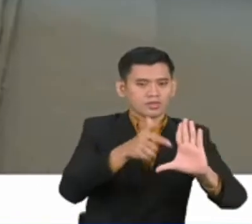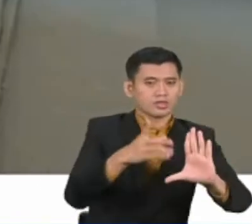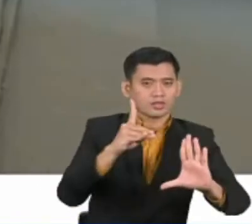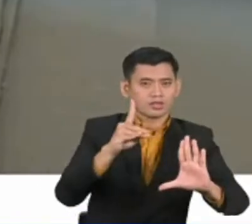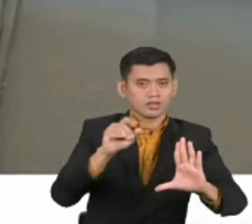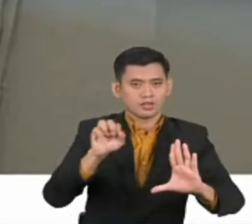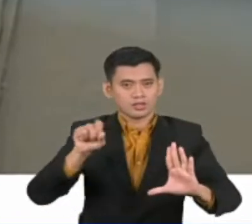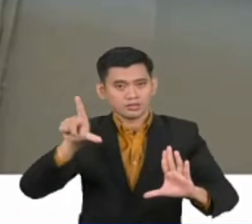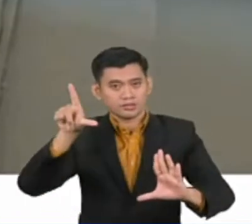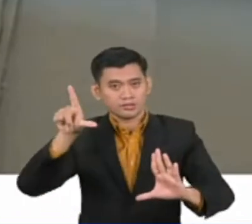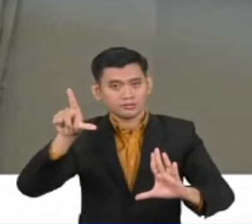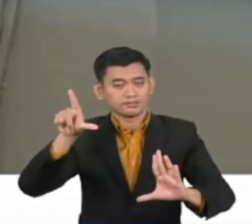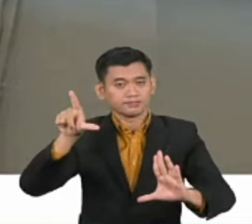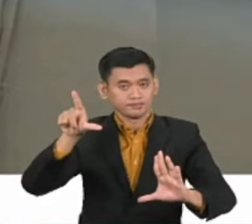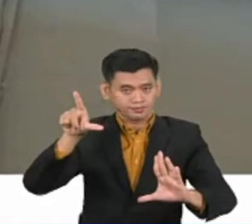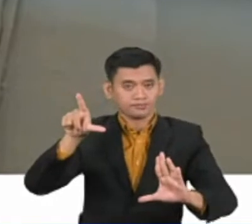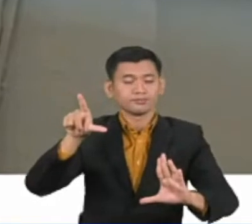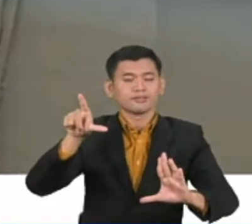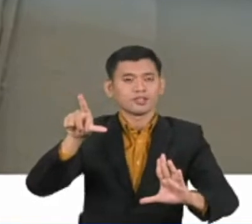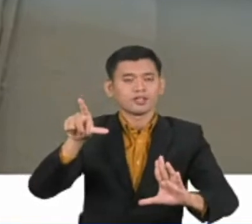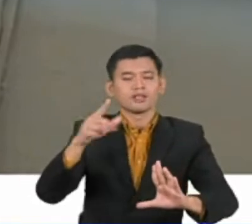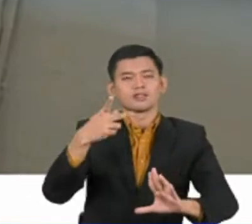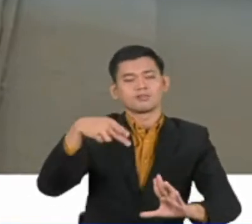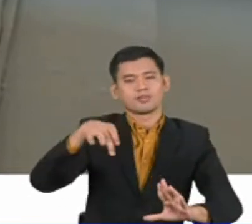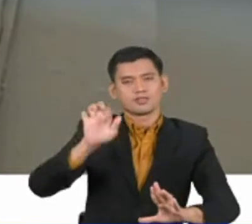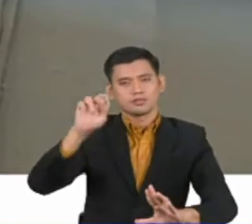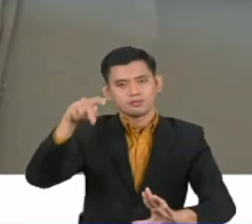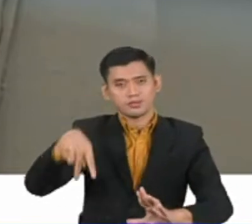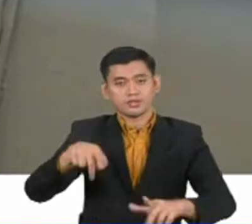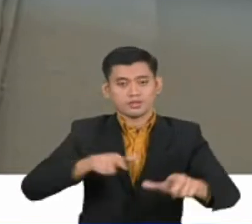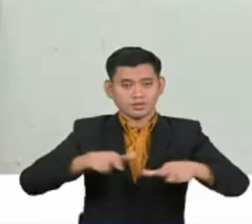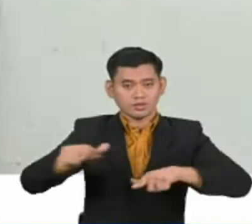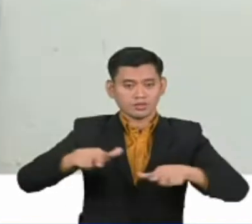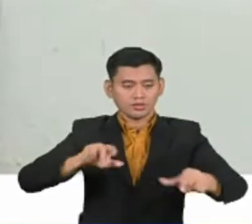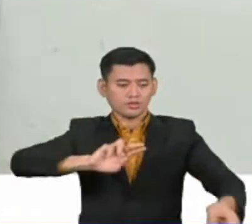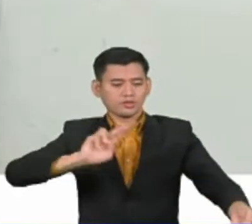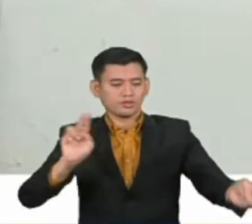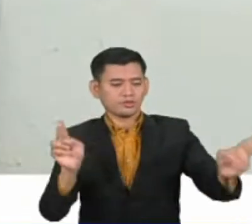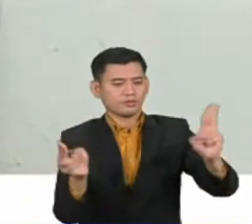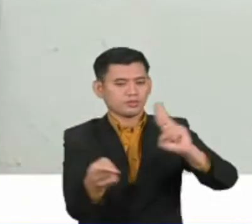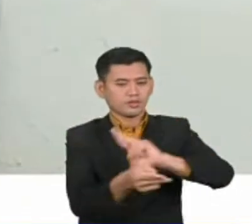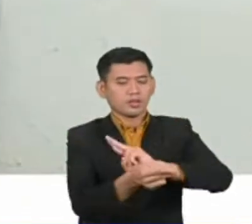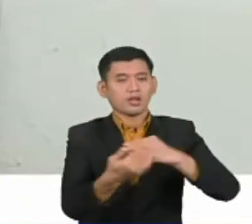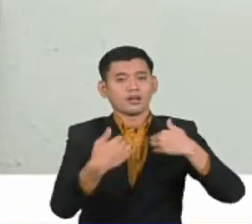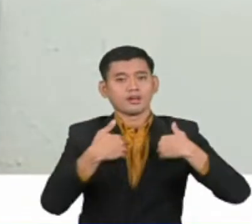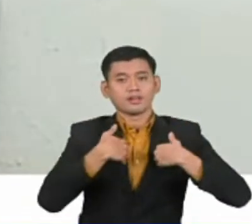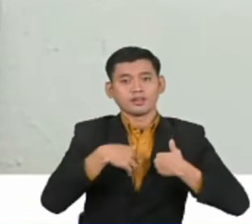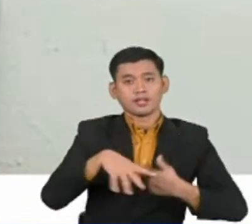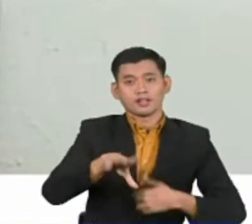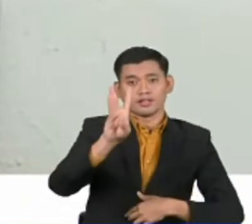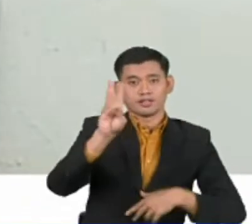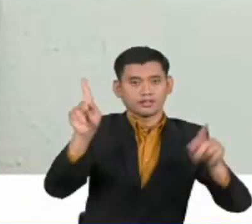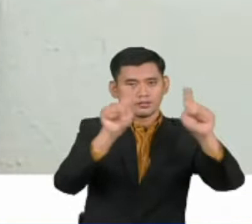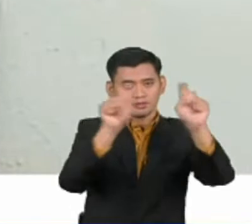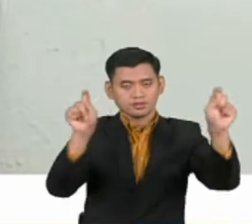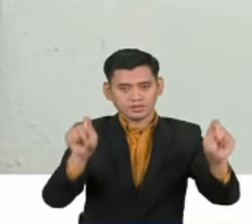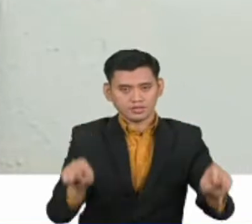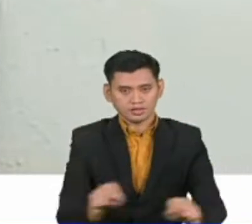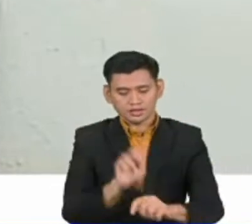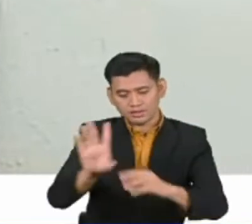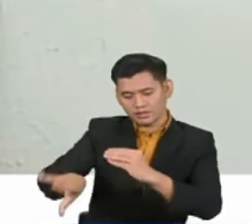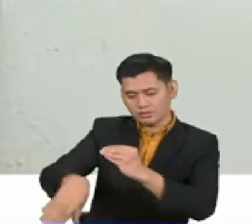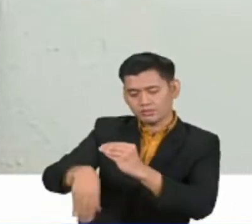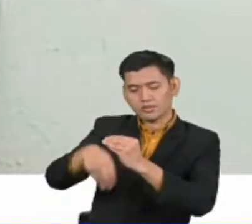Menurut kenyataan unit media KPDNHEP, lori tersebut didapati diubah suai dengan 6 tangki tambahan diletakkan di bahagian belakang